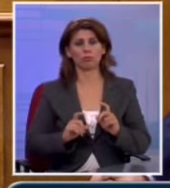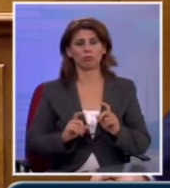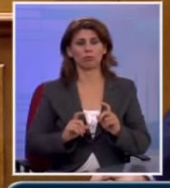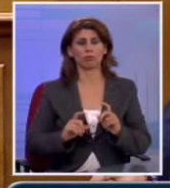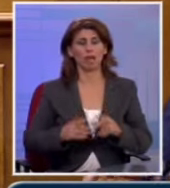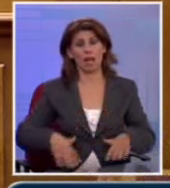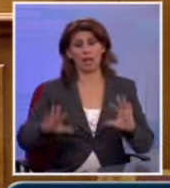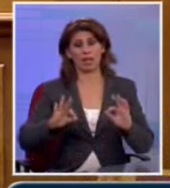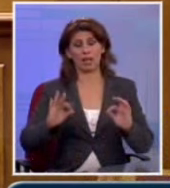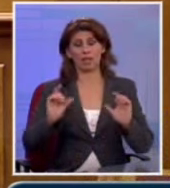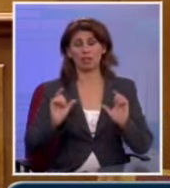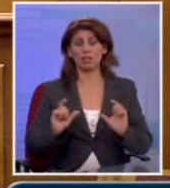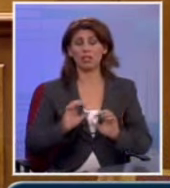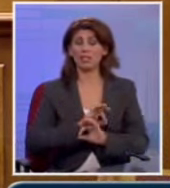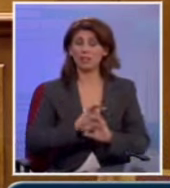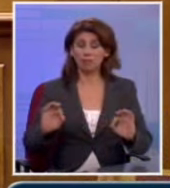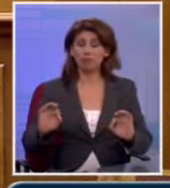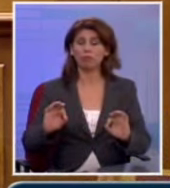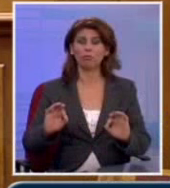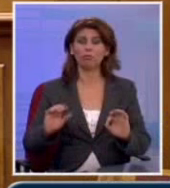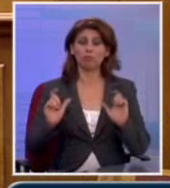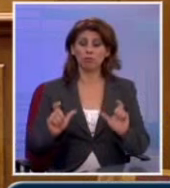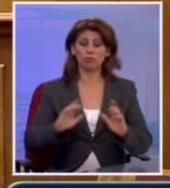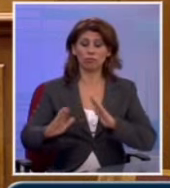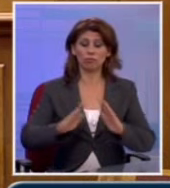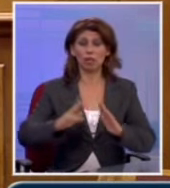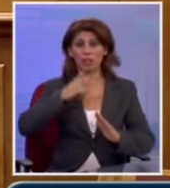πρώτα απ' όλα να διασφαλίσει το δικαίωμα του λαού μας